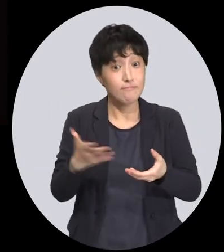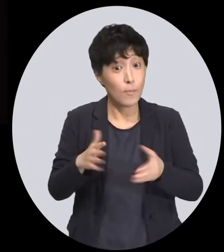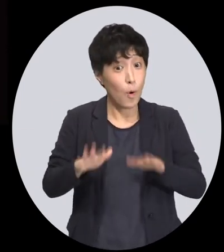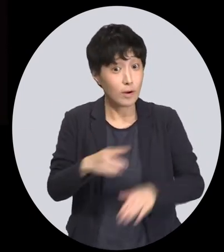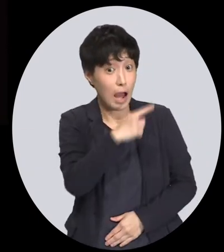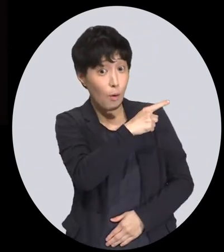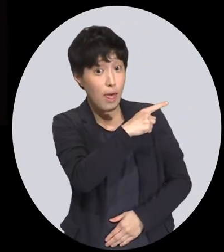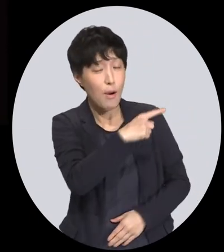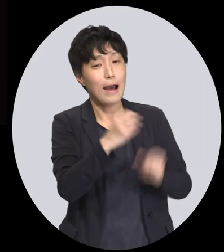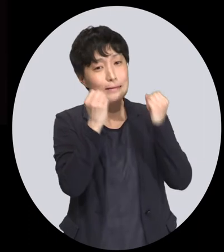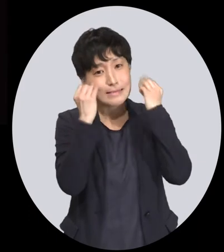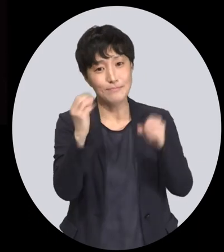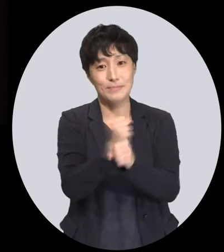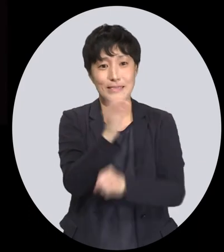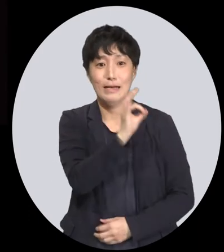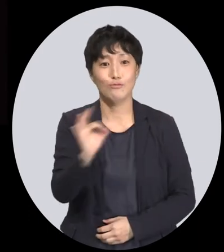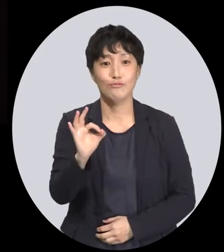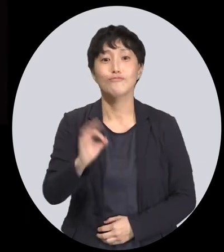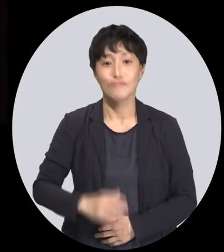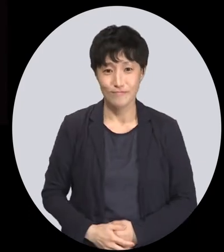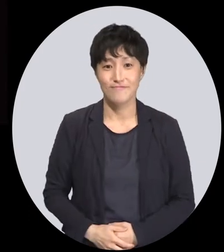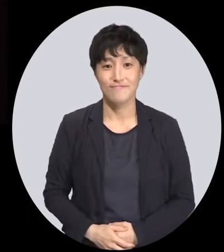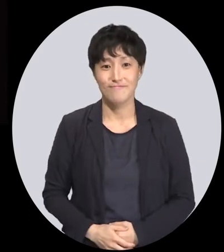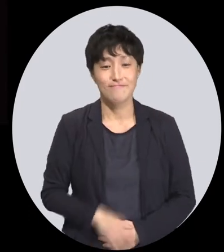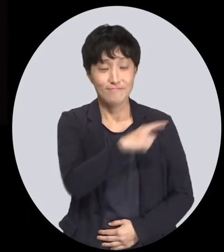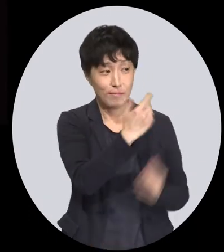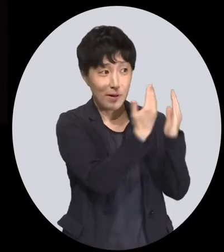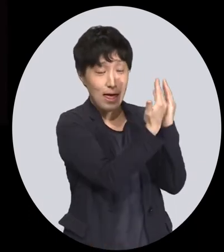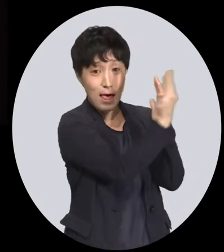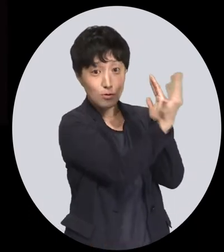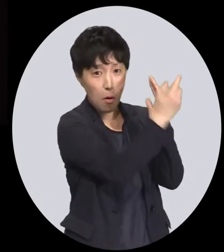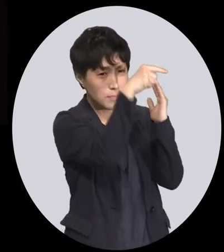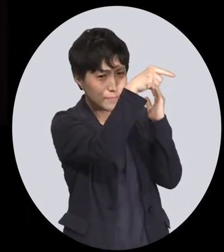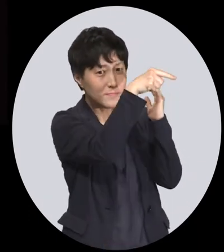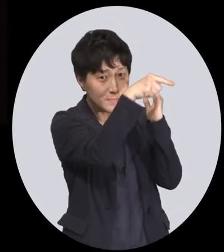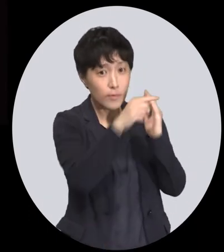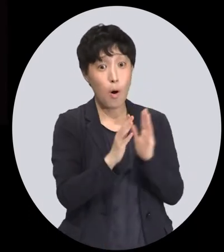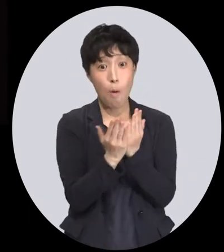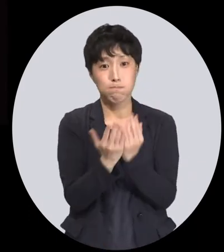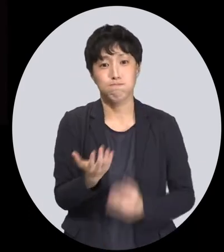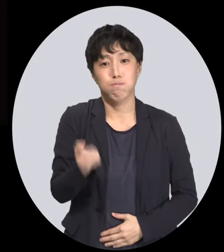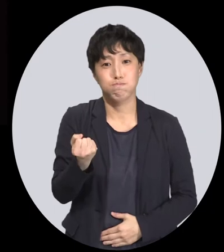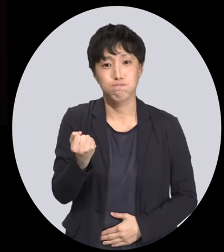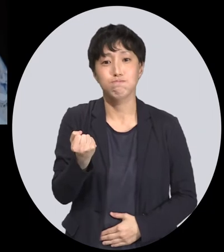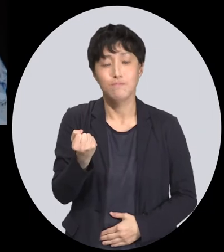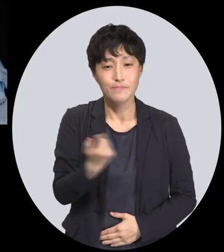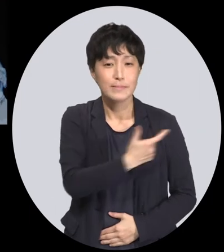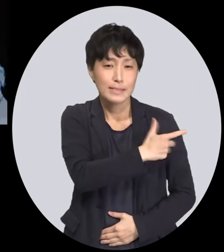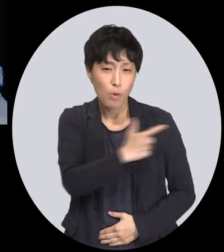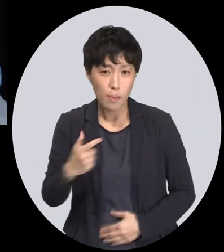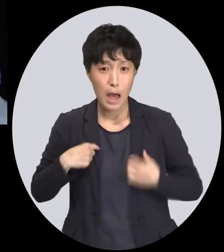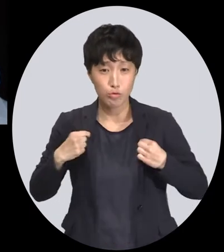に展示しているこの映像作品これはもう最新作でございます